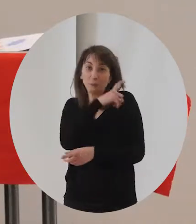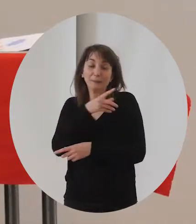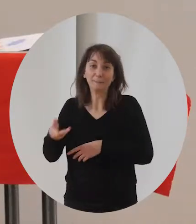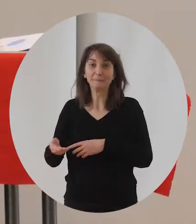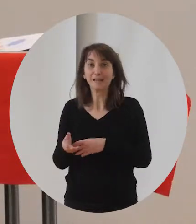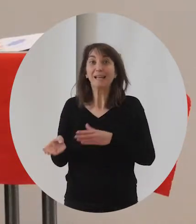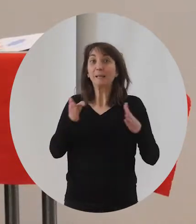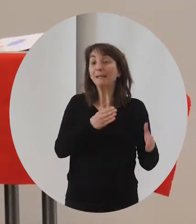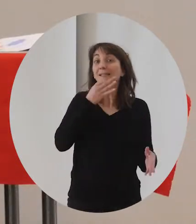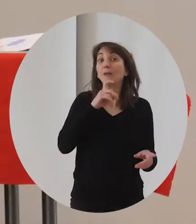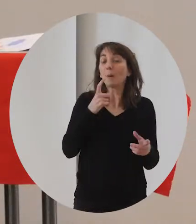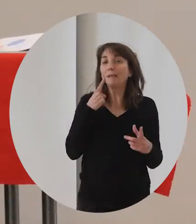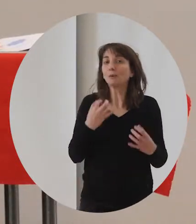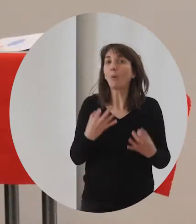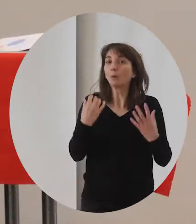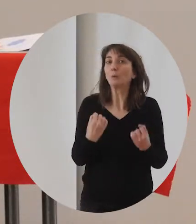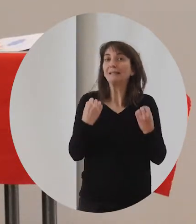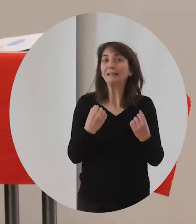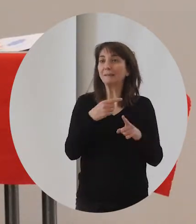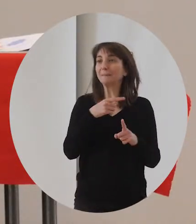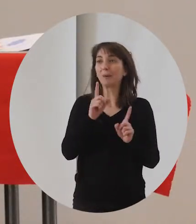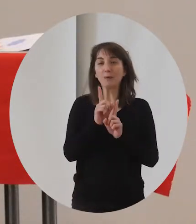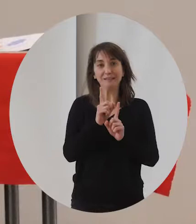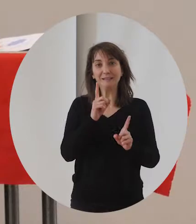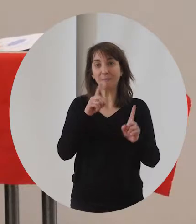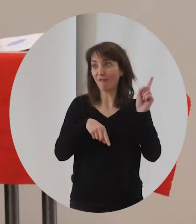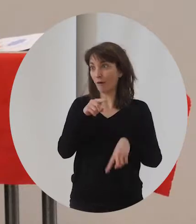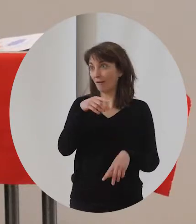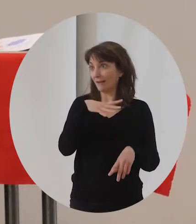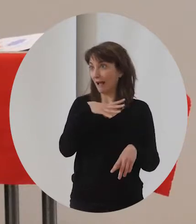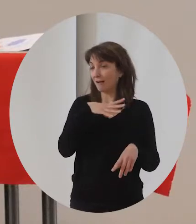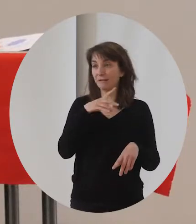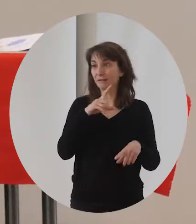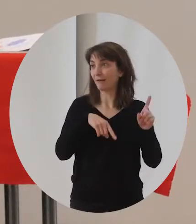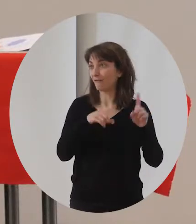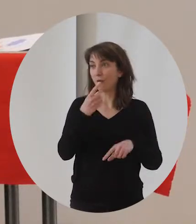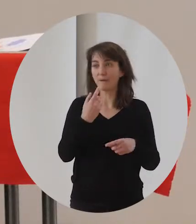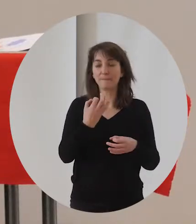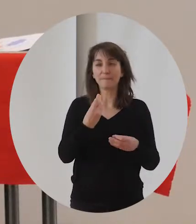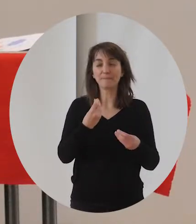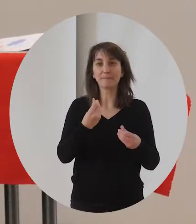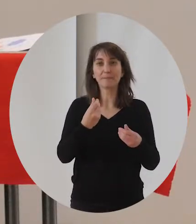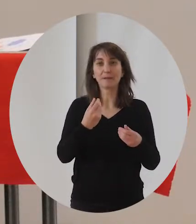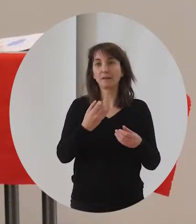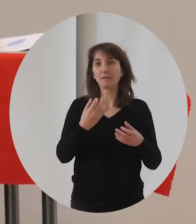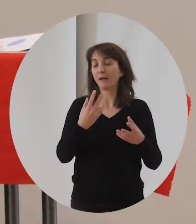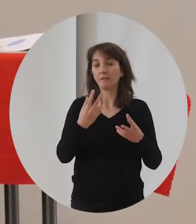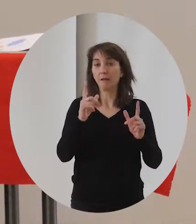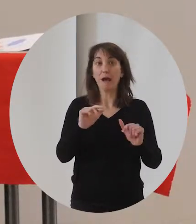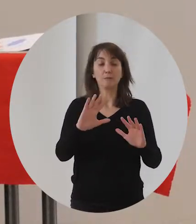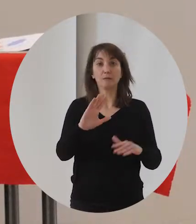elle est, comme je disais tout à l'heure, elle est existante et des fois excessivement